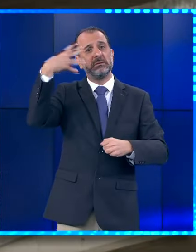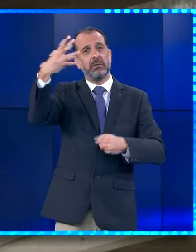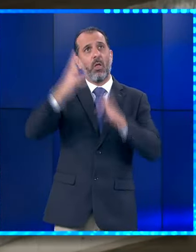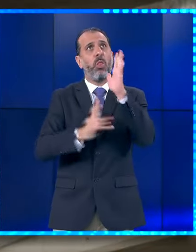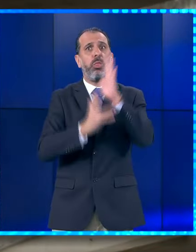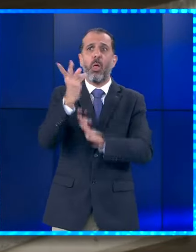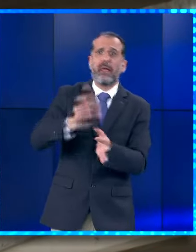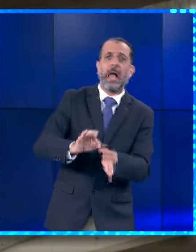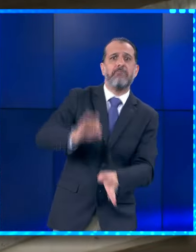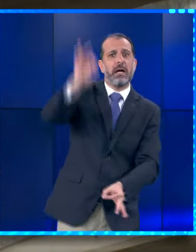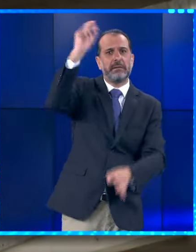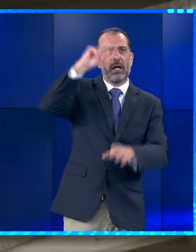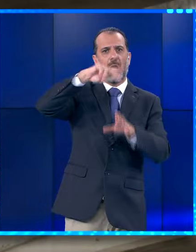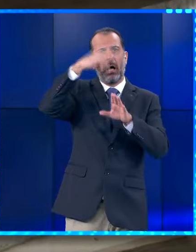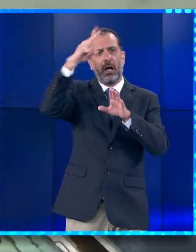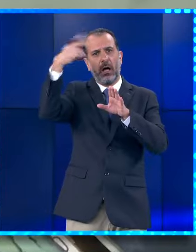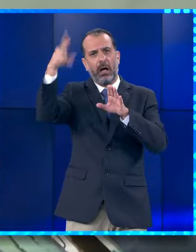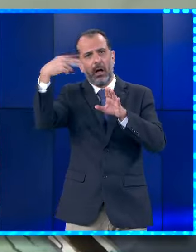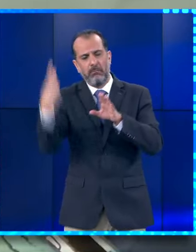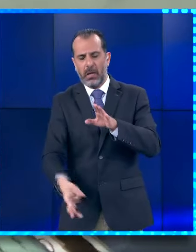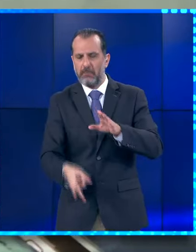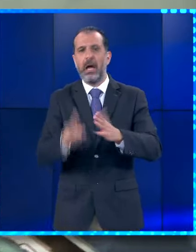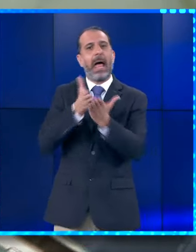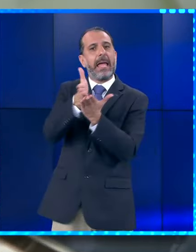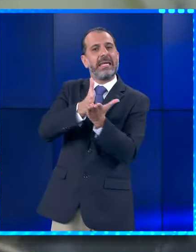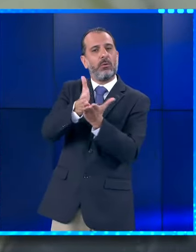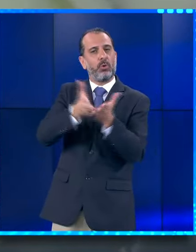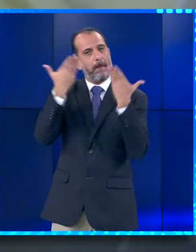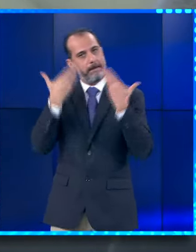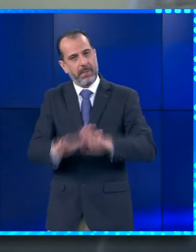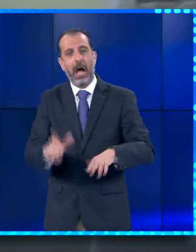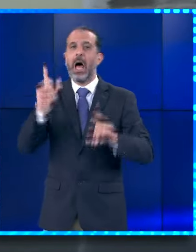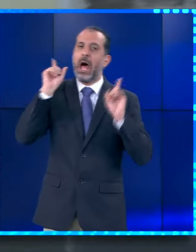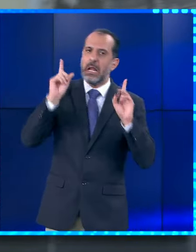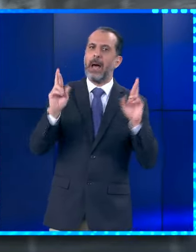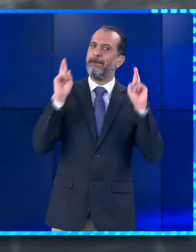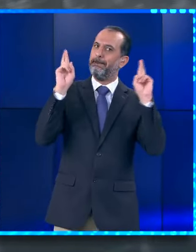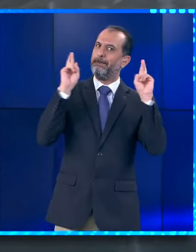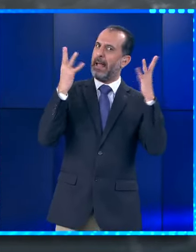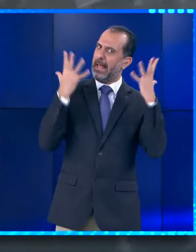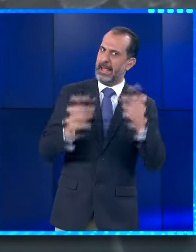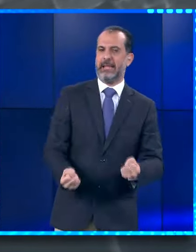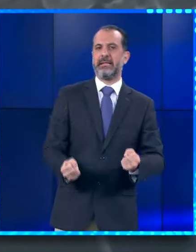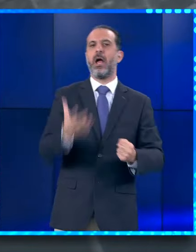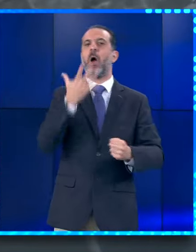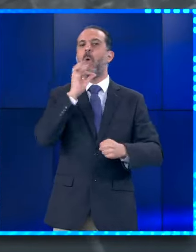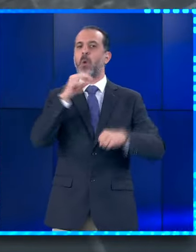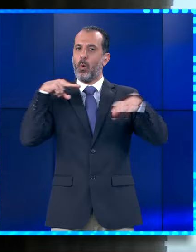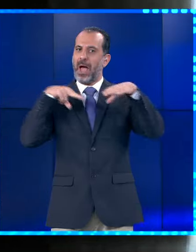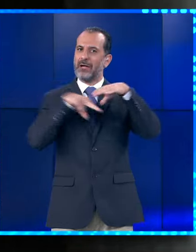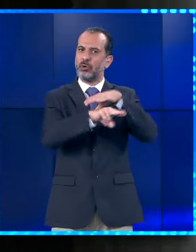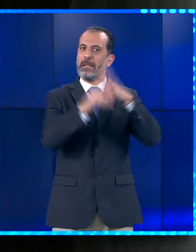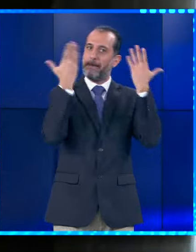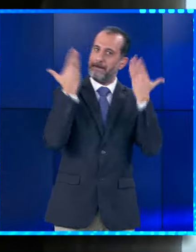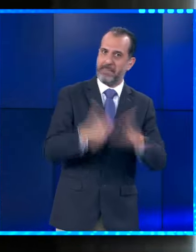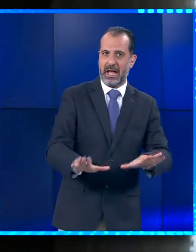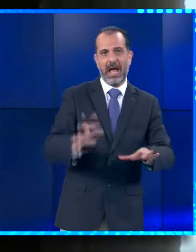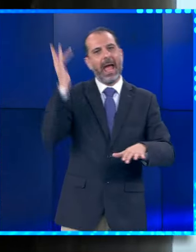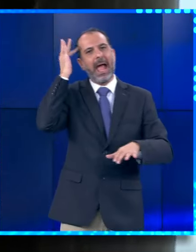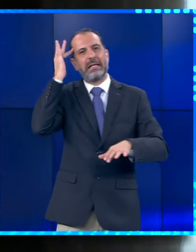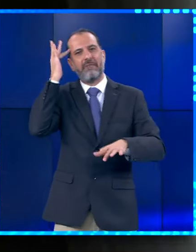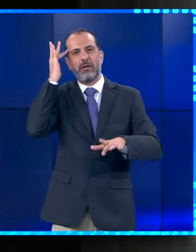12 μέτρα ύψους. Υποβλήθηκε σε χειρουργική επέμβαση, όμως το αισιόδοξο να πούμε ότι είναι η αξονική που έκανε ο μικρός στο κεφάλι